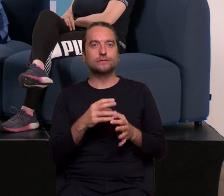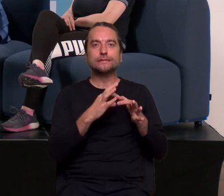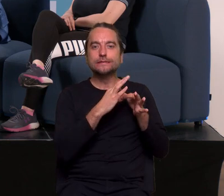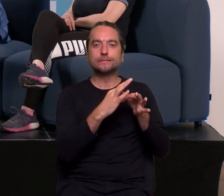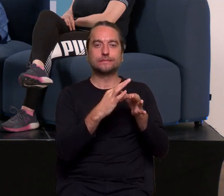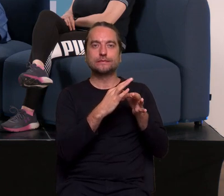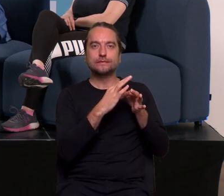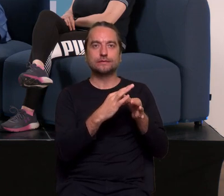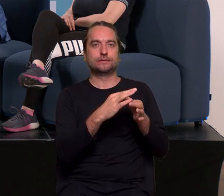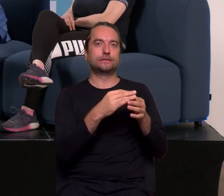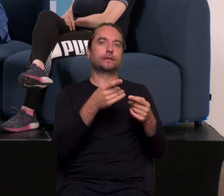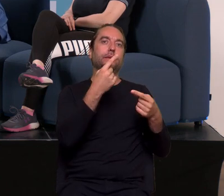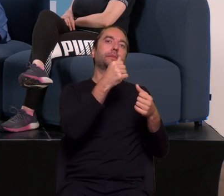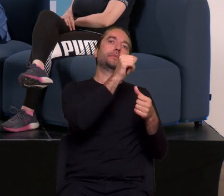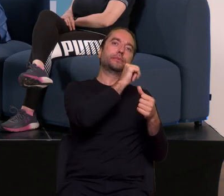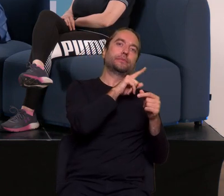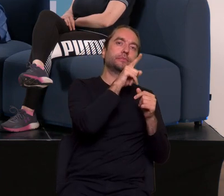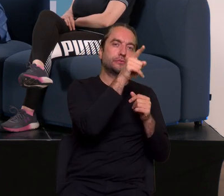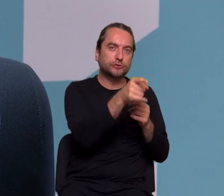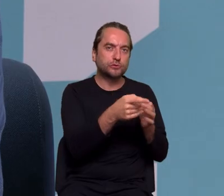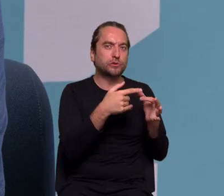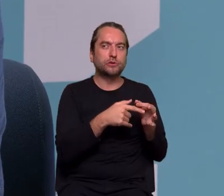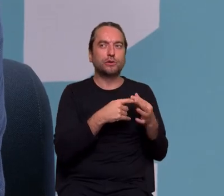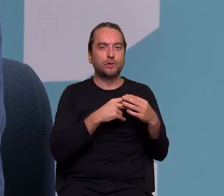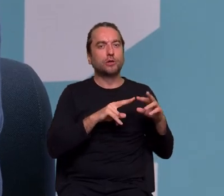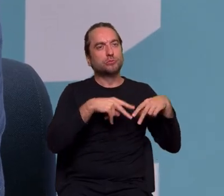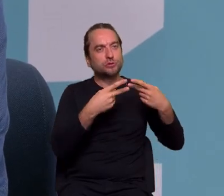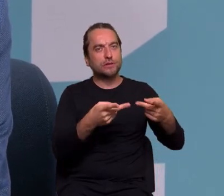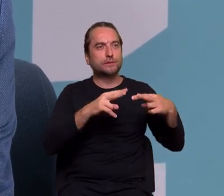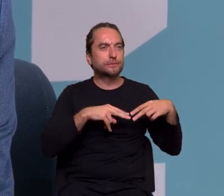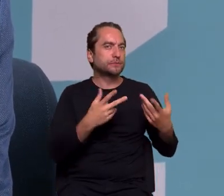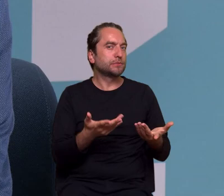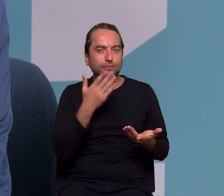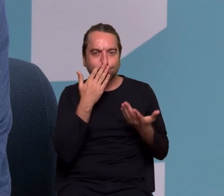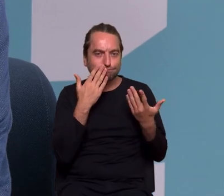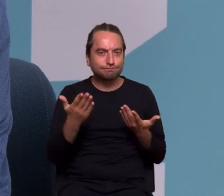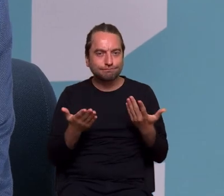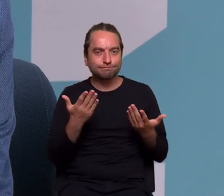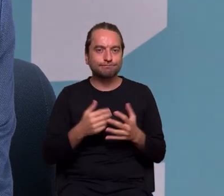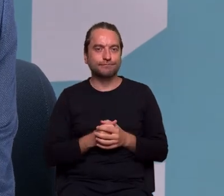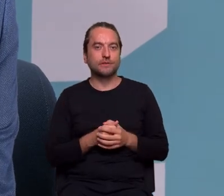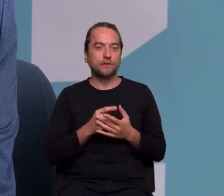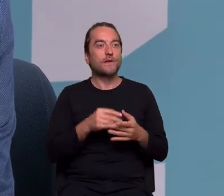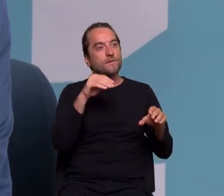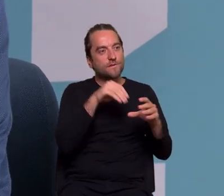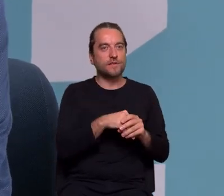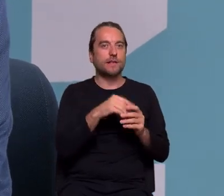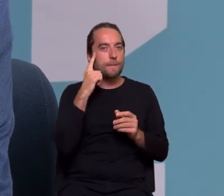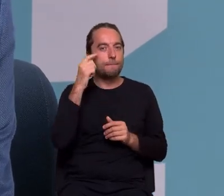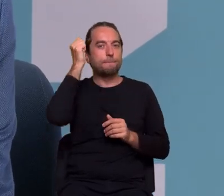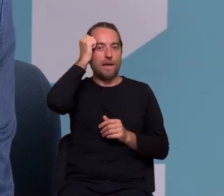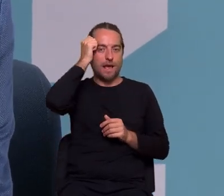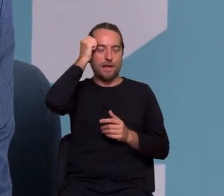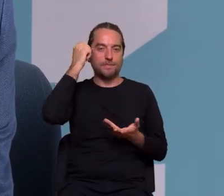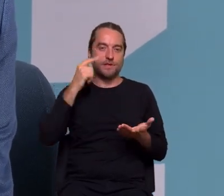Bo to chyba jakby o tym mówimy, to znaczy, bo są takie rzeczy, które są przeznaczone do noszenia treści czy pamięci,